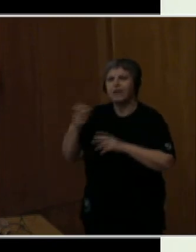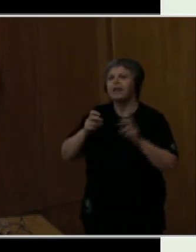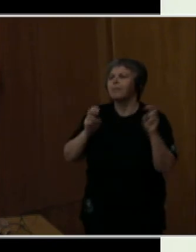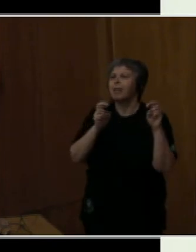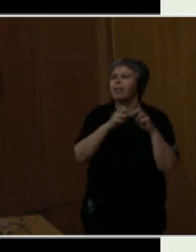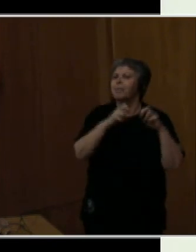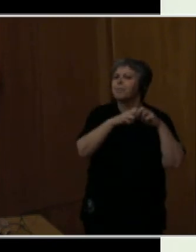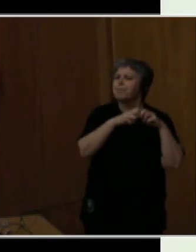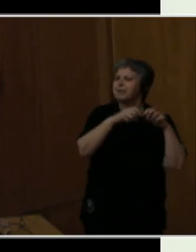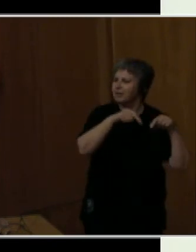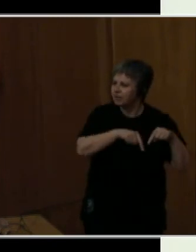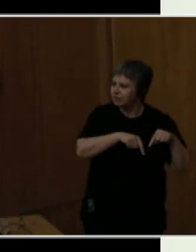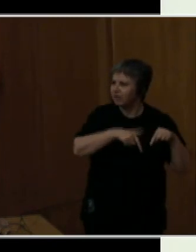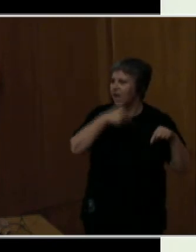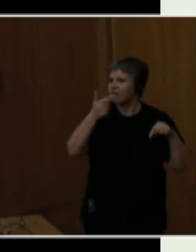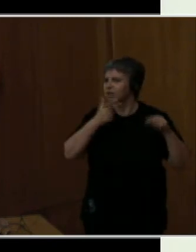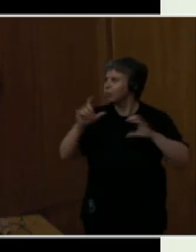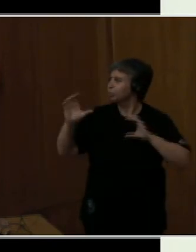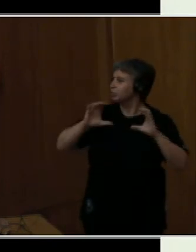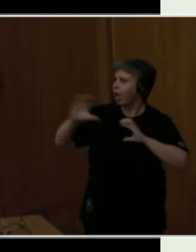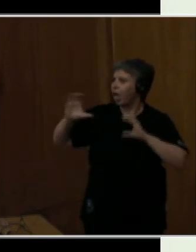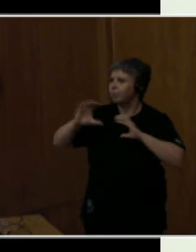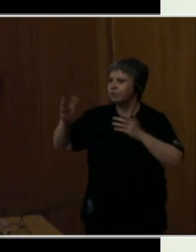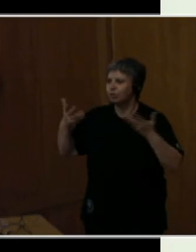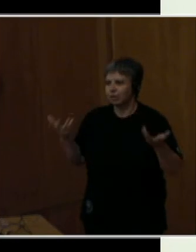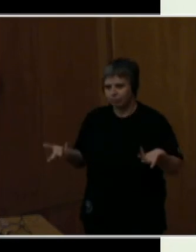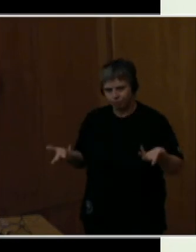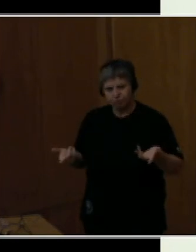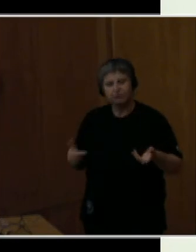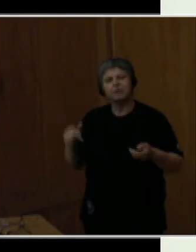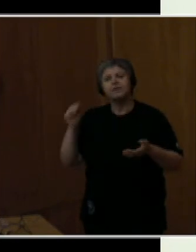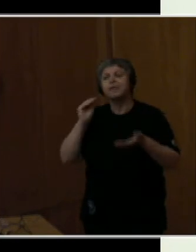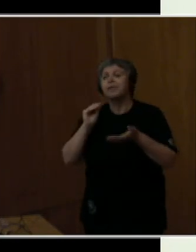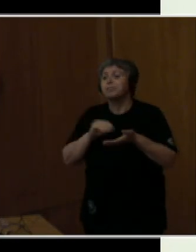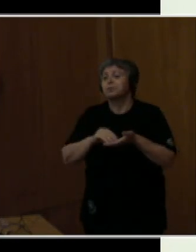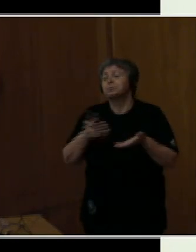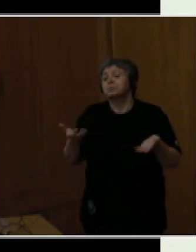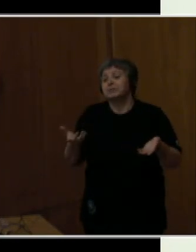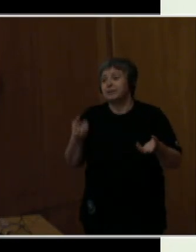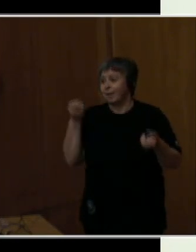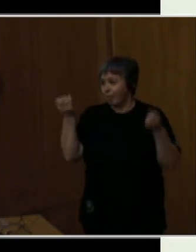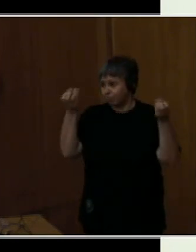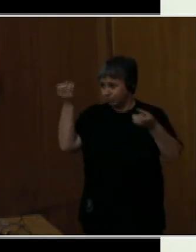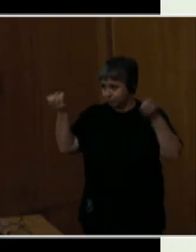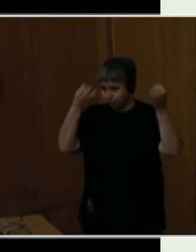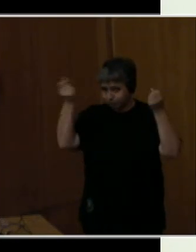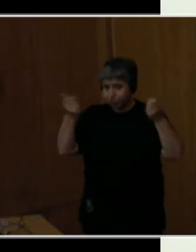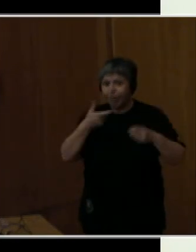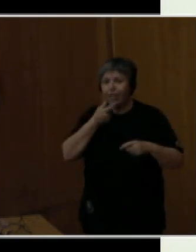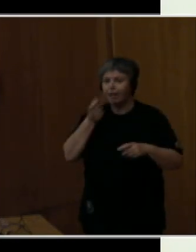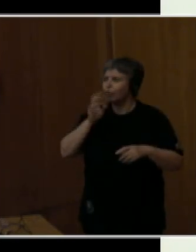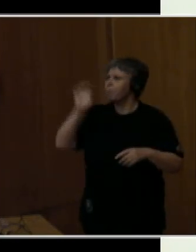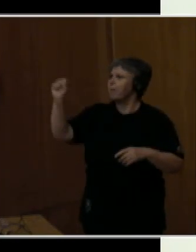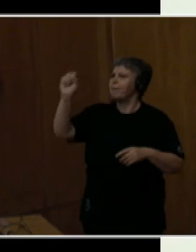προσυμφωνημένα λοιπόν και περιορισμένα. Επίσης δεν υπήρχε καμιά ασφάλεια. Αν ο εχθρός ήξερε, μπορούσε να αντιληφθεί το μήνυμα κτλ. Εν πάση περιπτώσει, αυτό